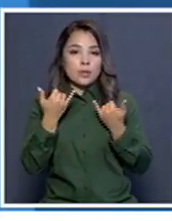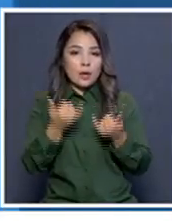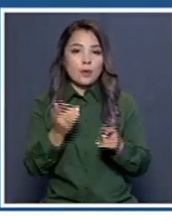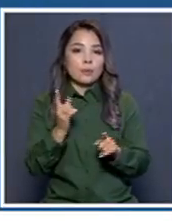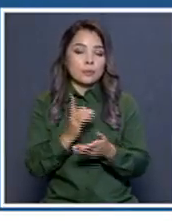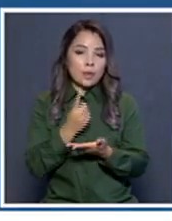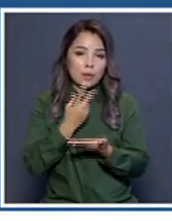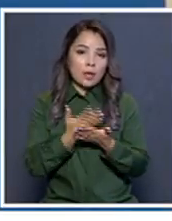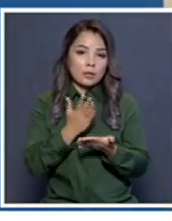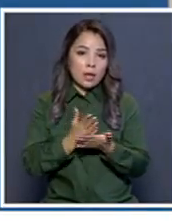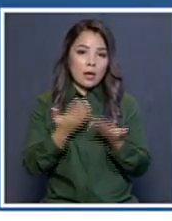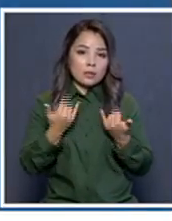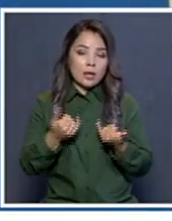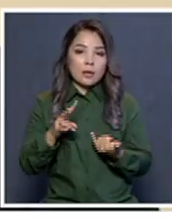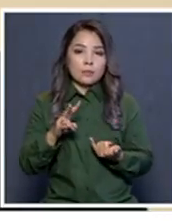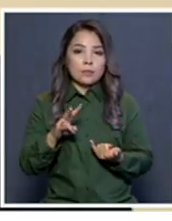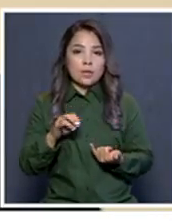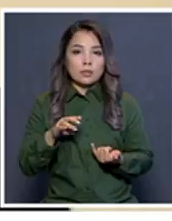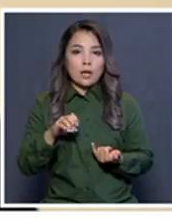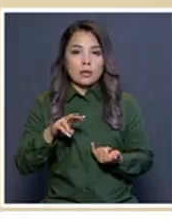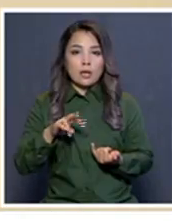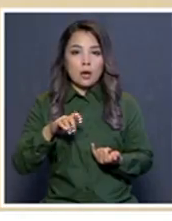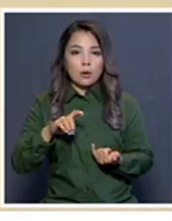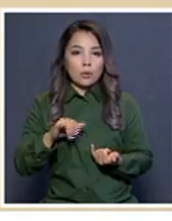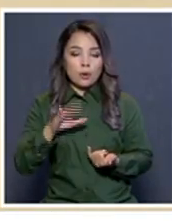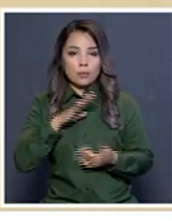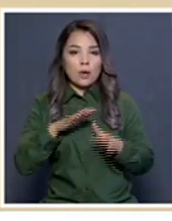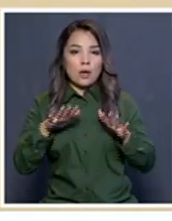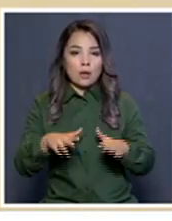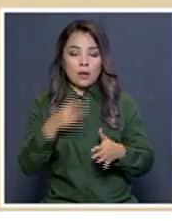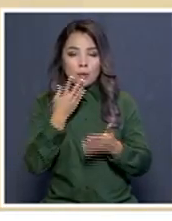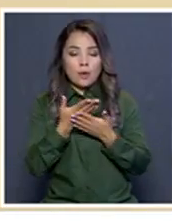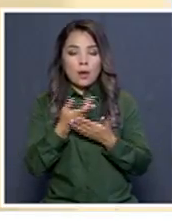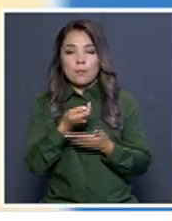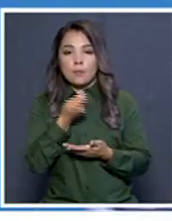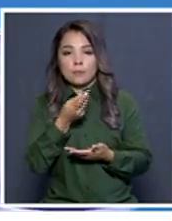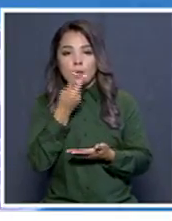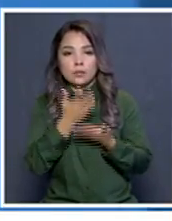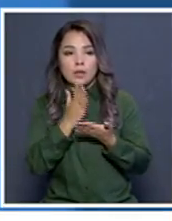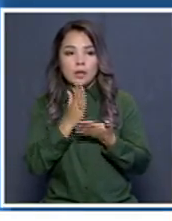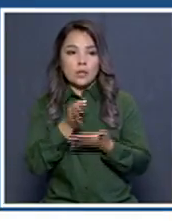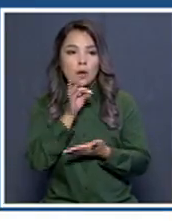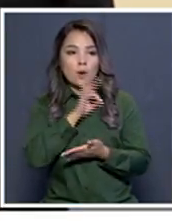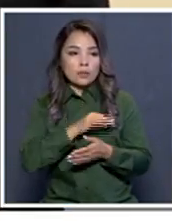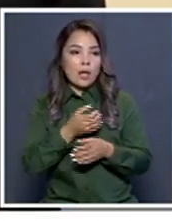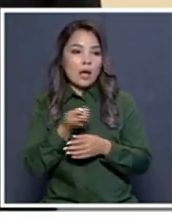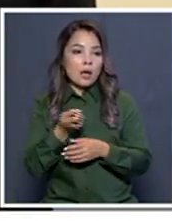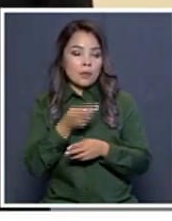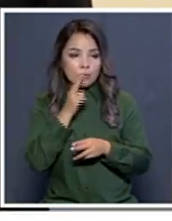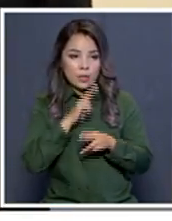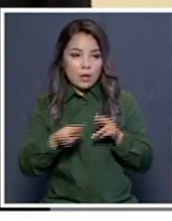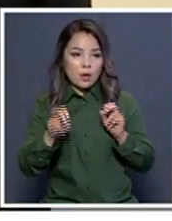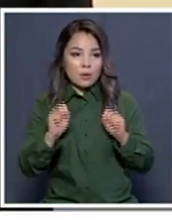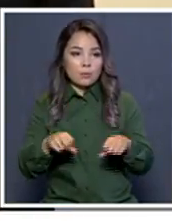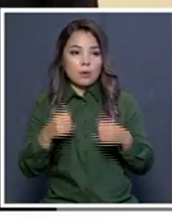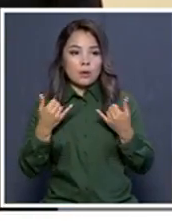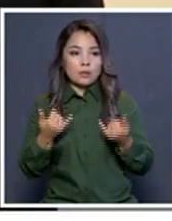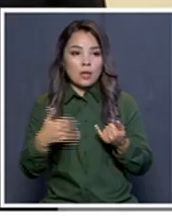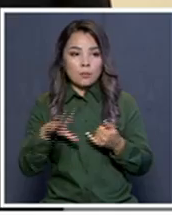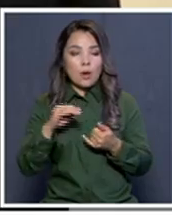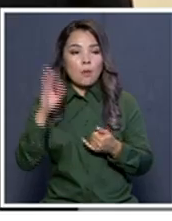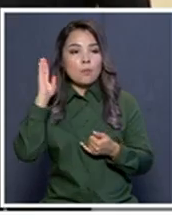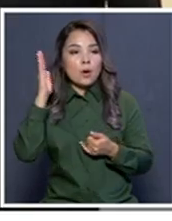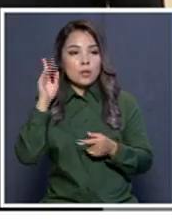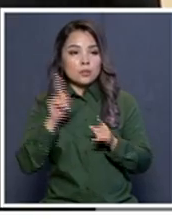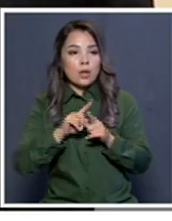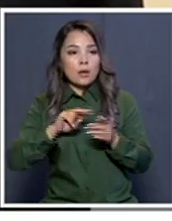мүмкін. Нетаньяху аз қолдау тапса, ұлттық саясаттағы үстемдігінен айырылады. Ол сайлау науқанында палестиналықтар болашақ